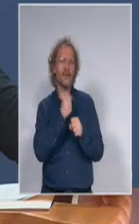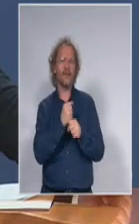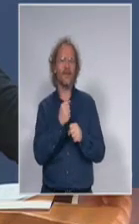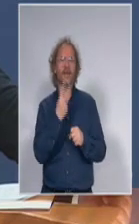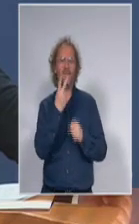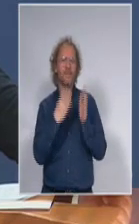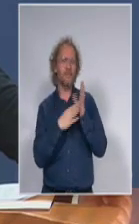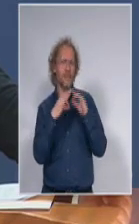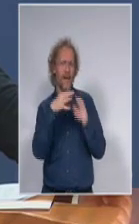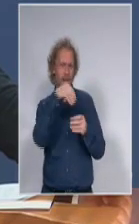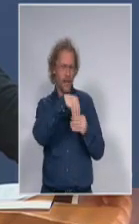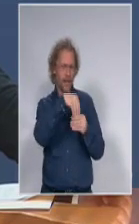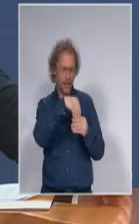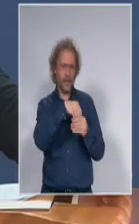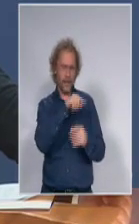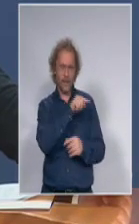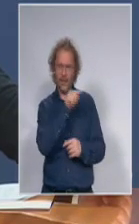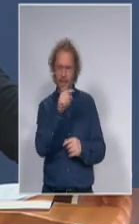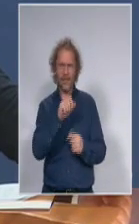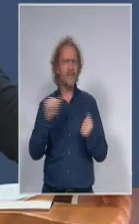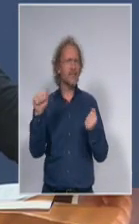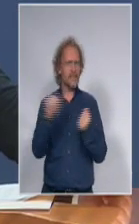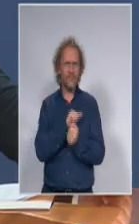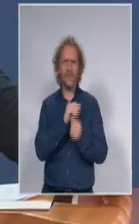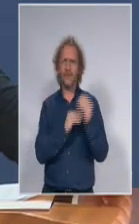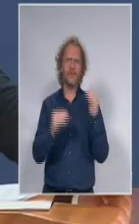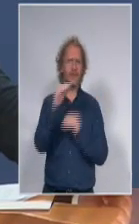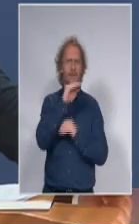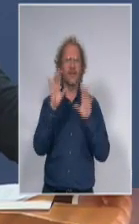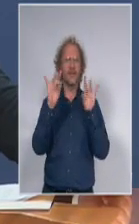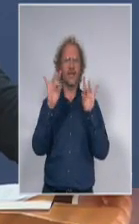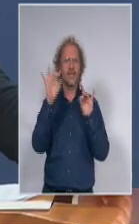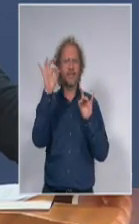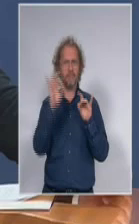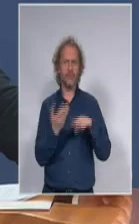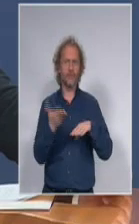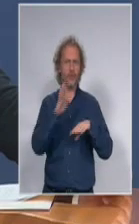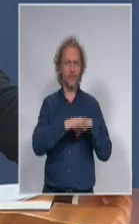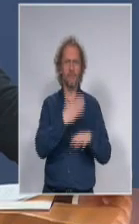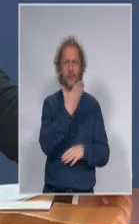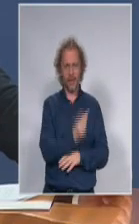bolnicama, u VMC-ovima, svi će imati uvećanje od 10% već od 1. aprila,